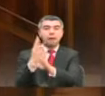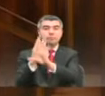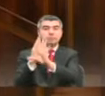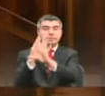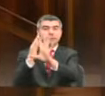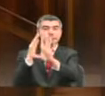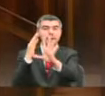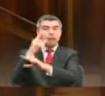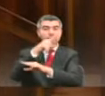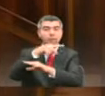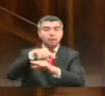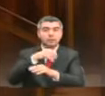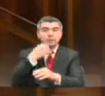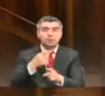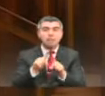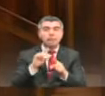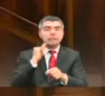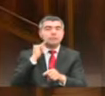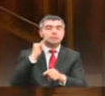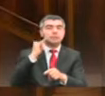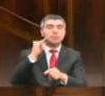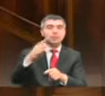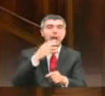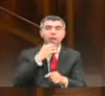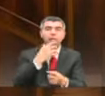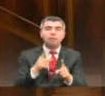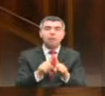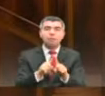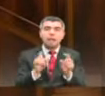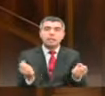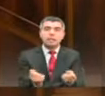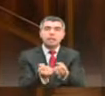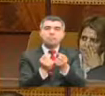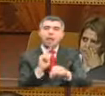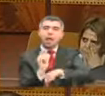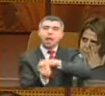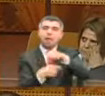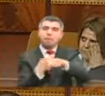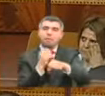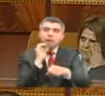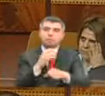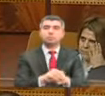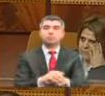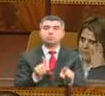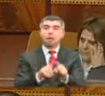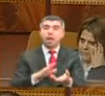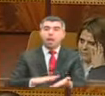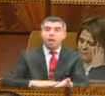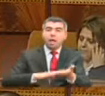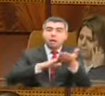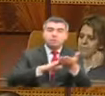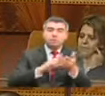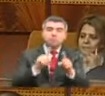وتأهيلها وضمان استدامتها في علاقتها بالتنمية القروية، واستهداف تخليف